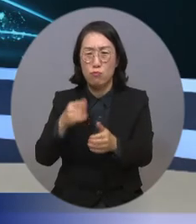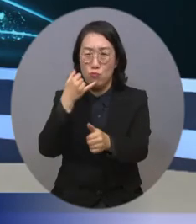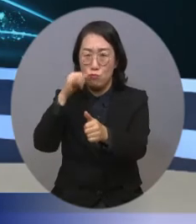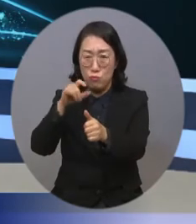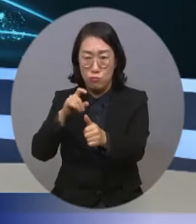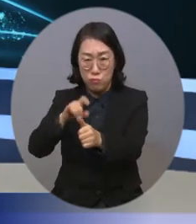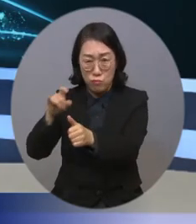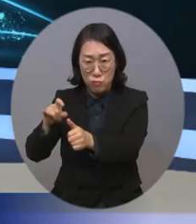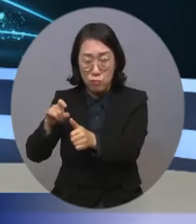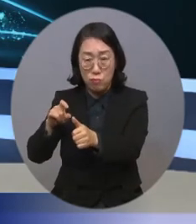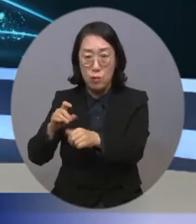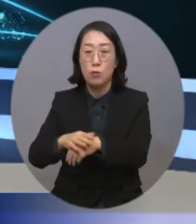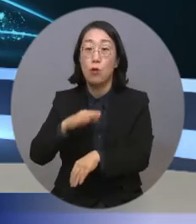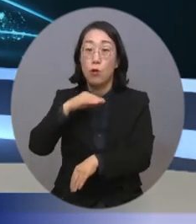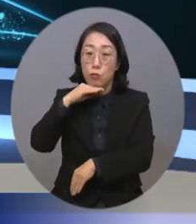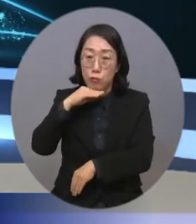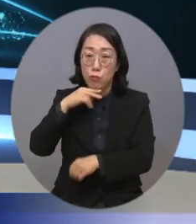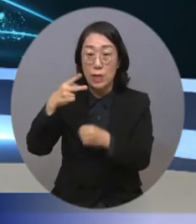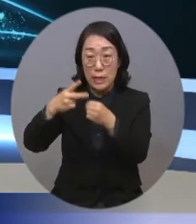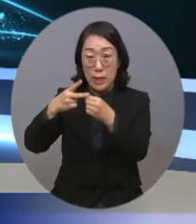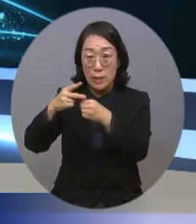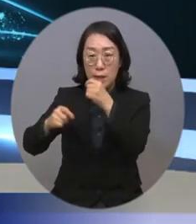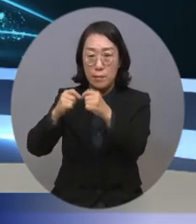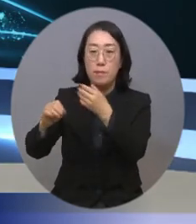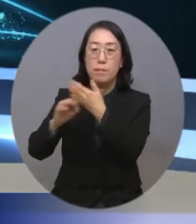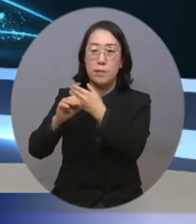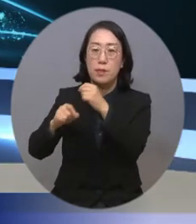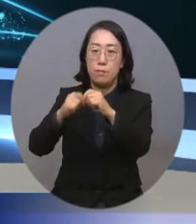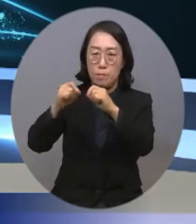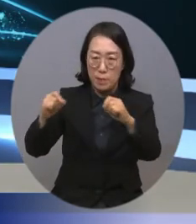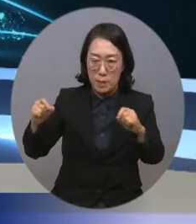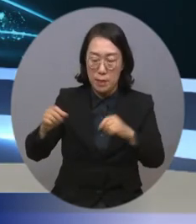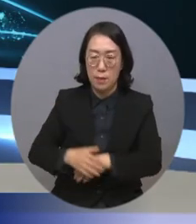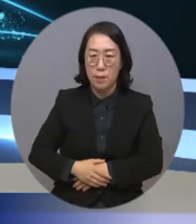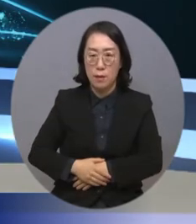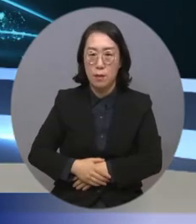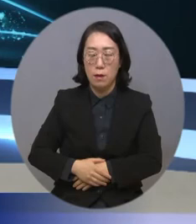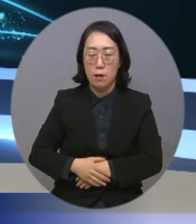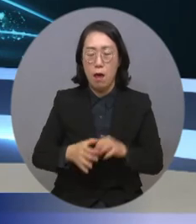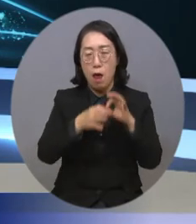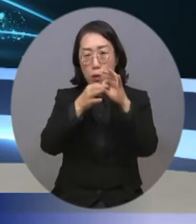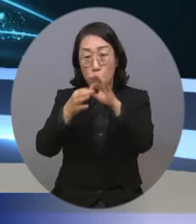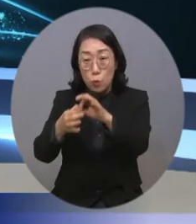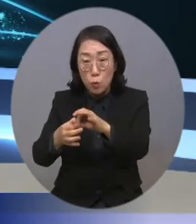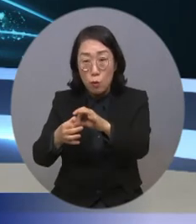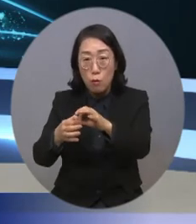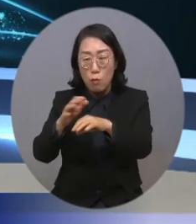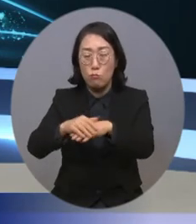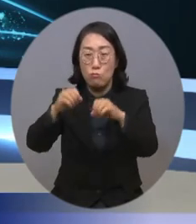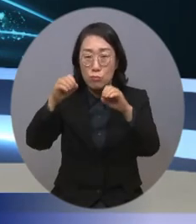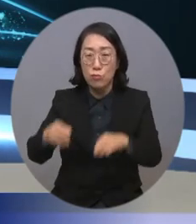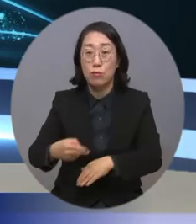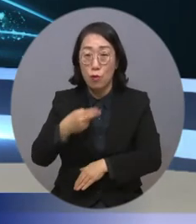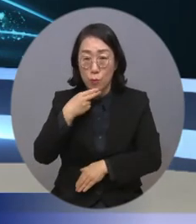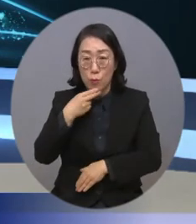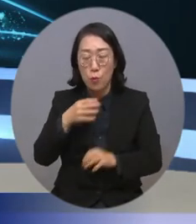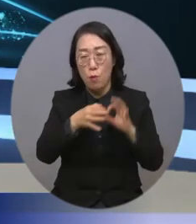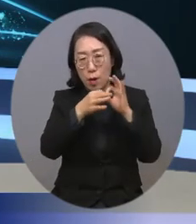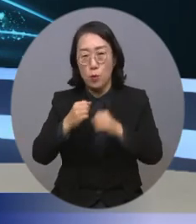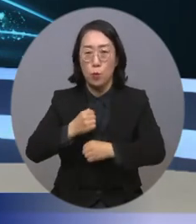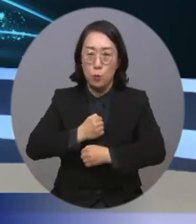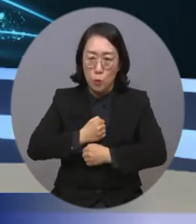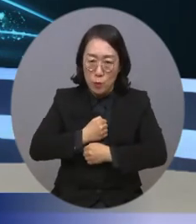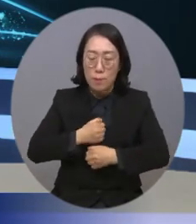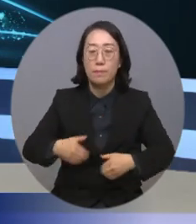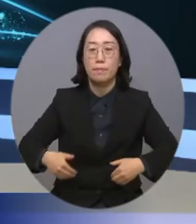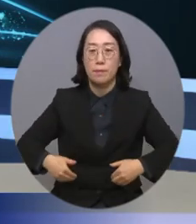회복은 다음 단계 전환을 유보하기로 했습니다 지금까지 노력이 헛되지 않도록 보다 더 각별한 방역 수칙 준수가